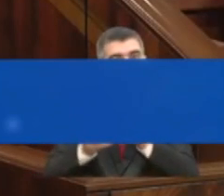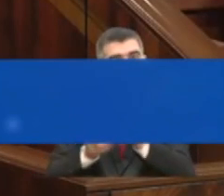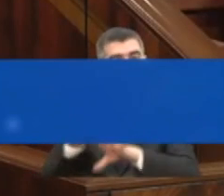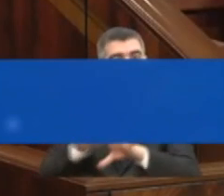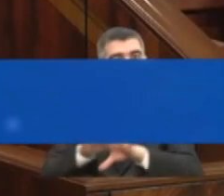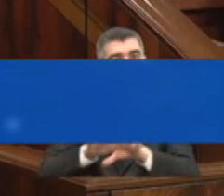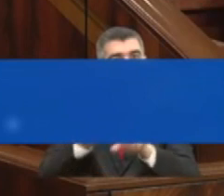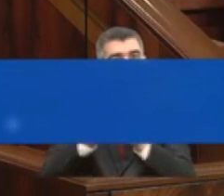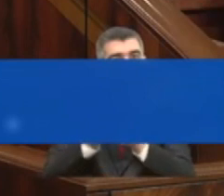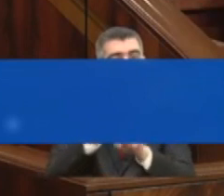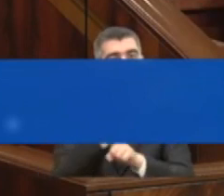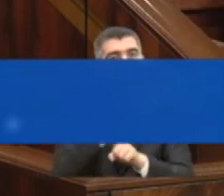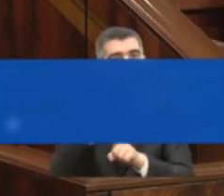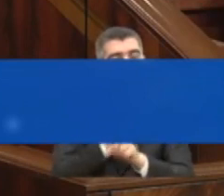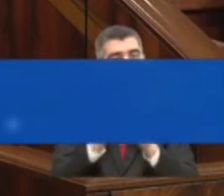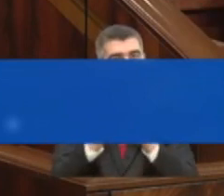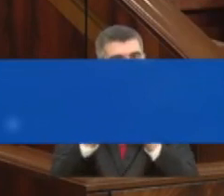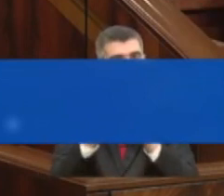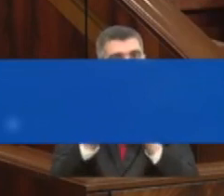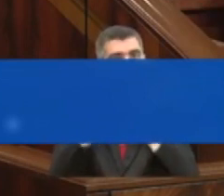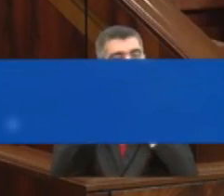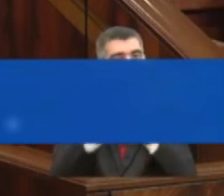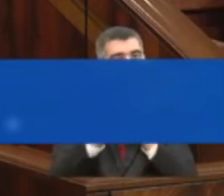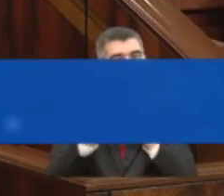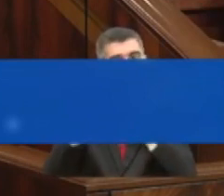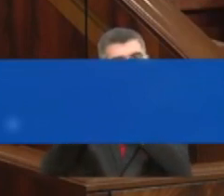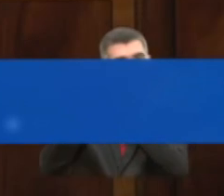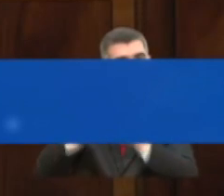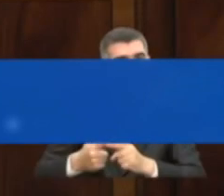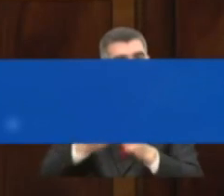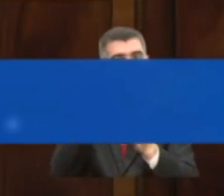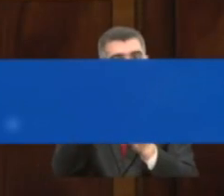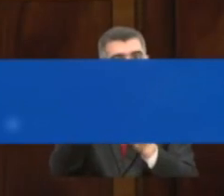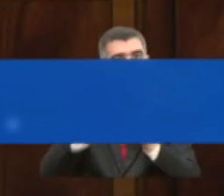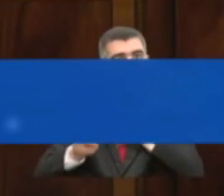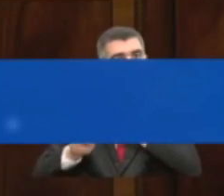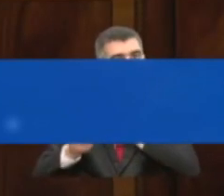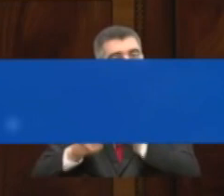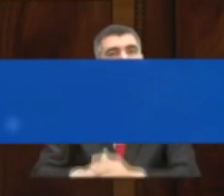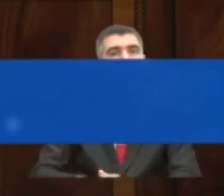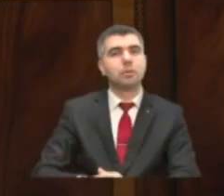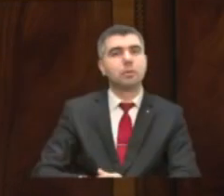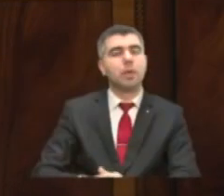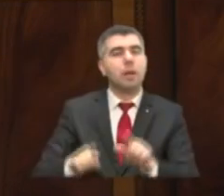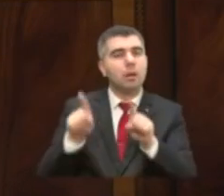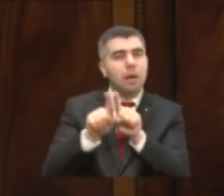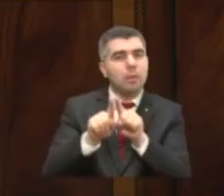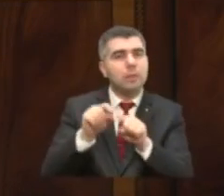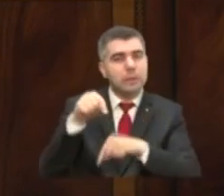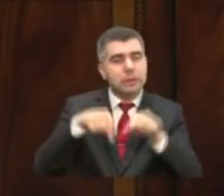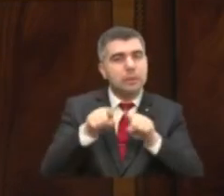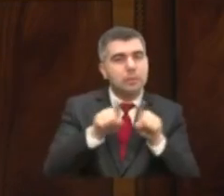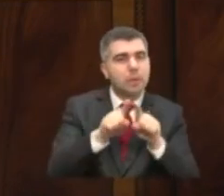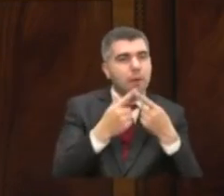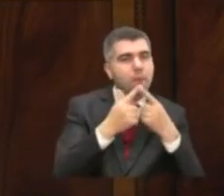بها الحكومة من خلال مشروع القانون المالية لسنة 2019، خاصة الجوانب المتعلقة